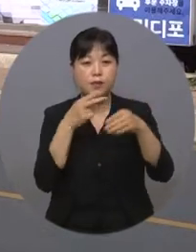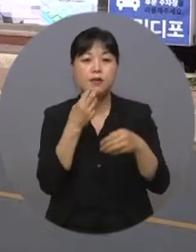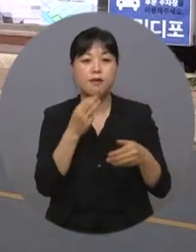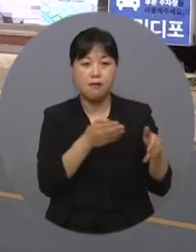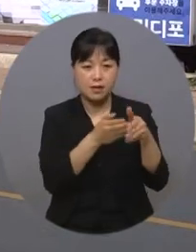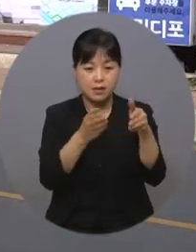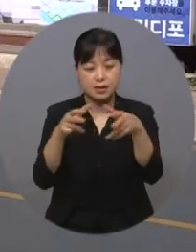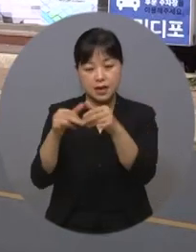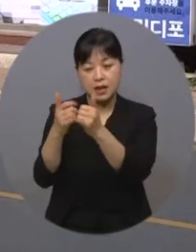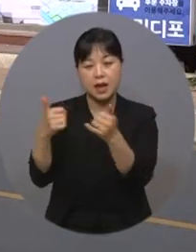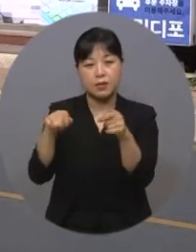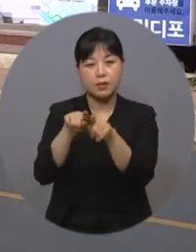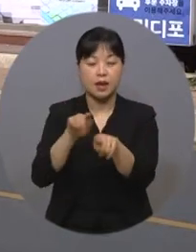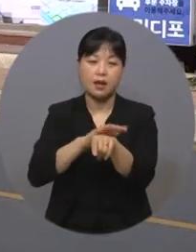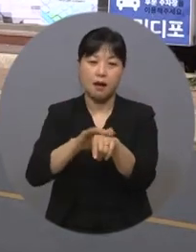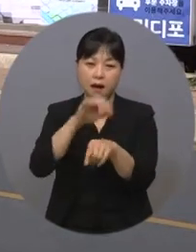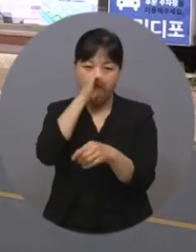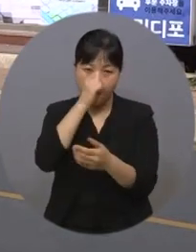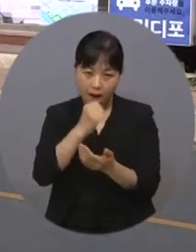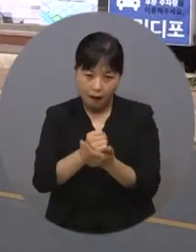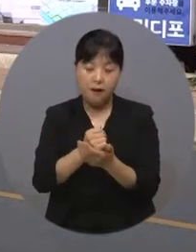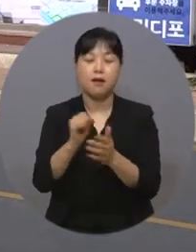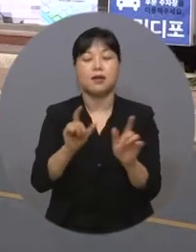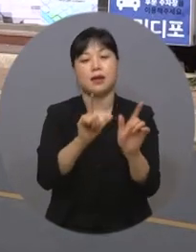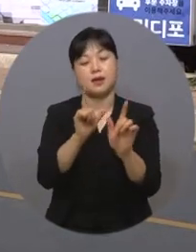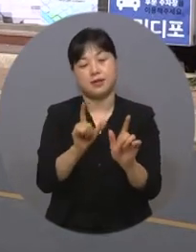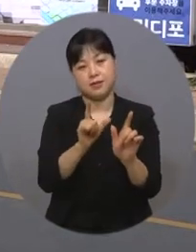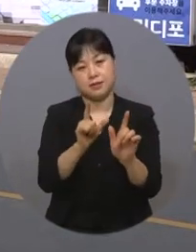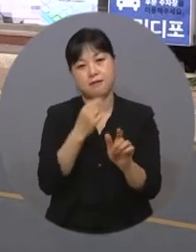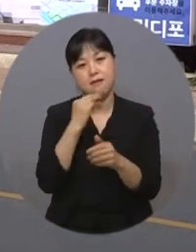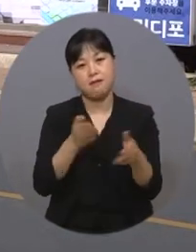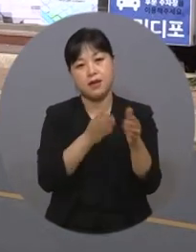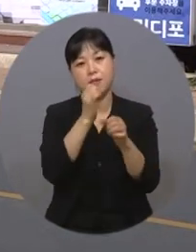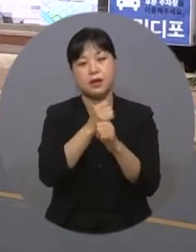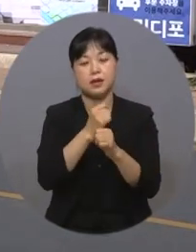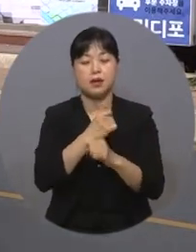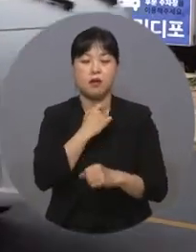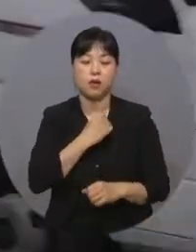경기도를 만들어가고 있습니다. 복지TV 경기방송 정은선입니다.